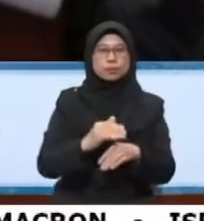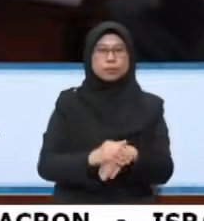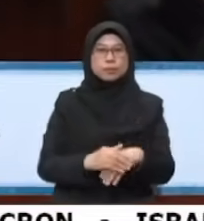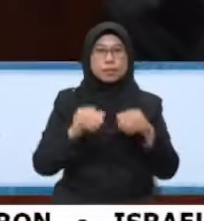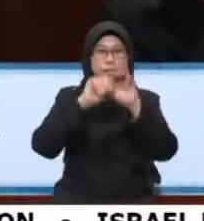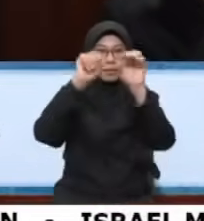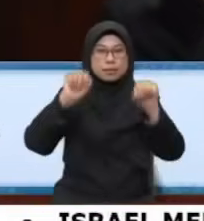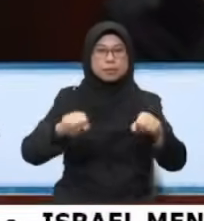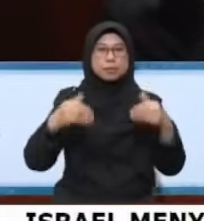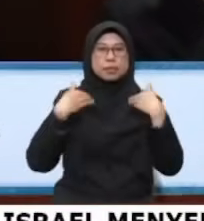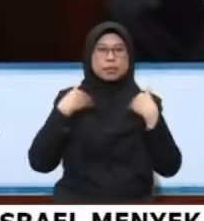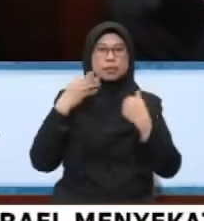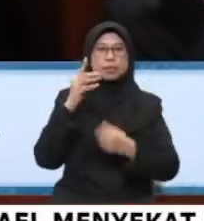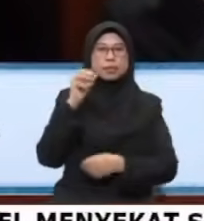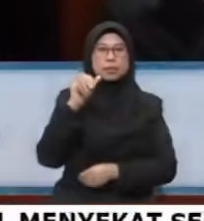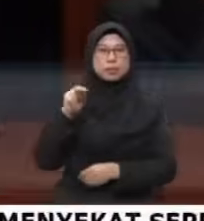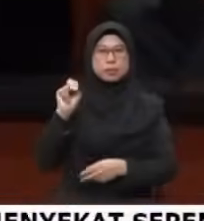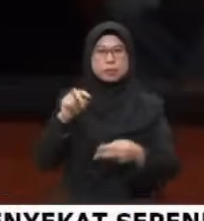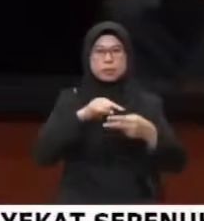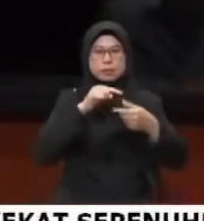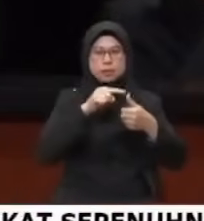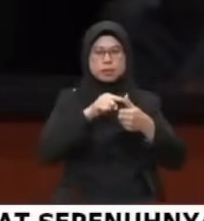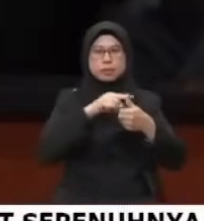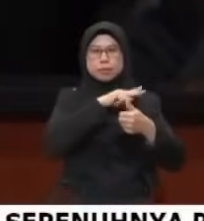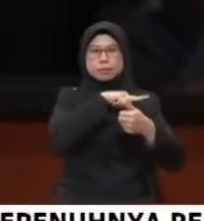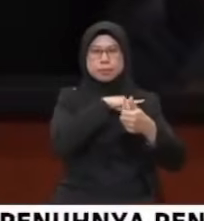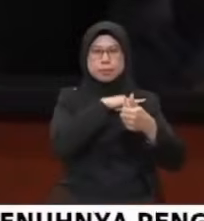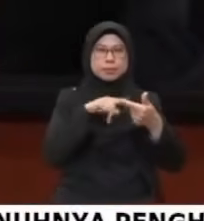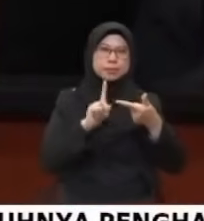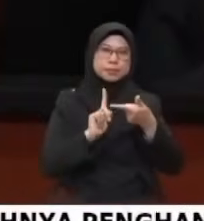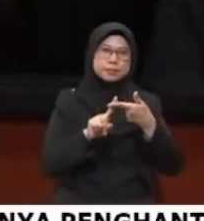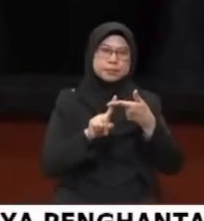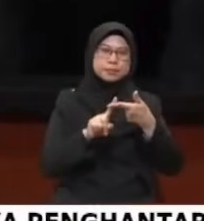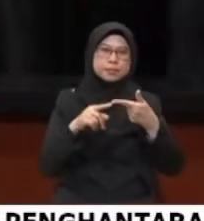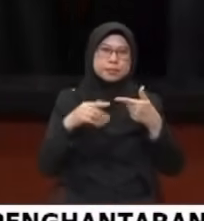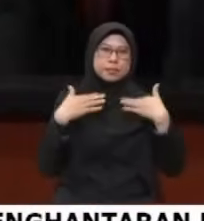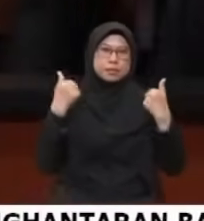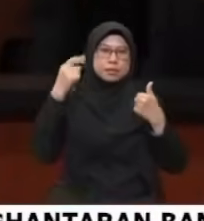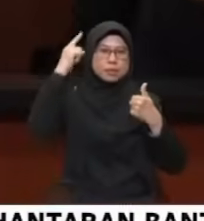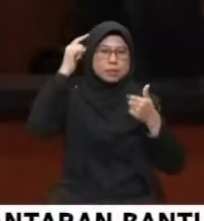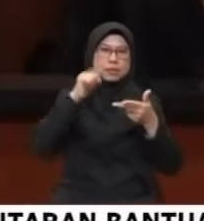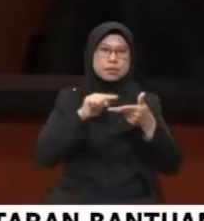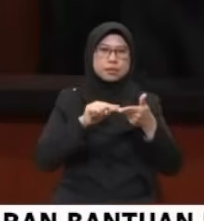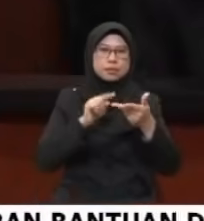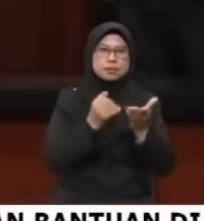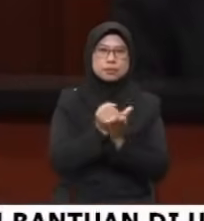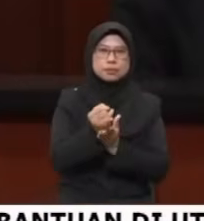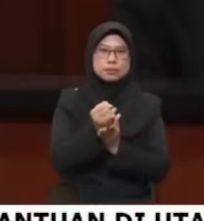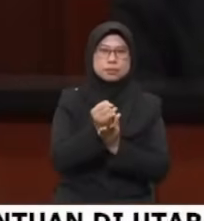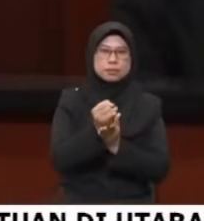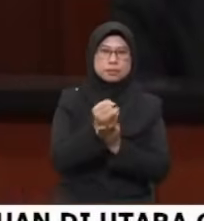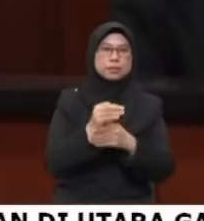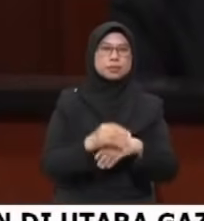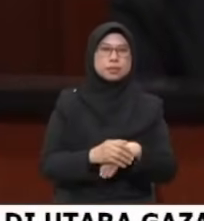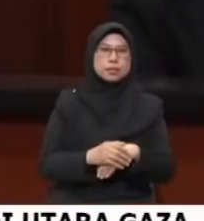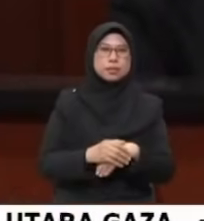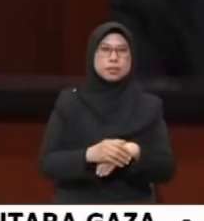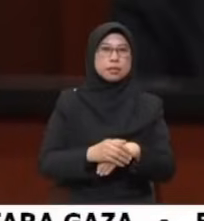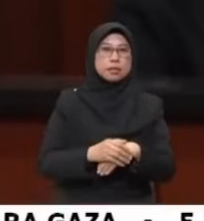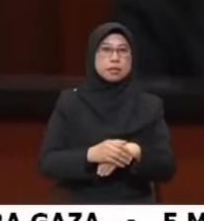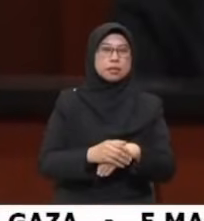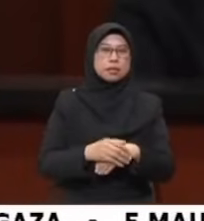mengandungi domain berikut personaliti kesihatan mental integriti patriotism